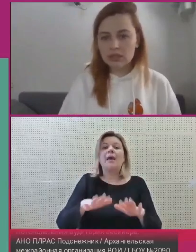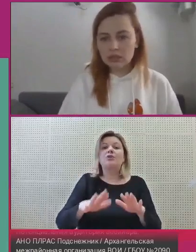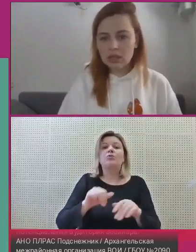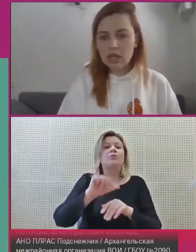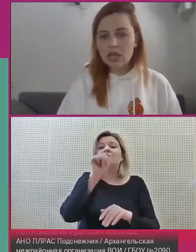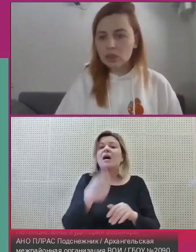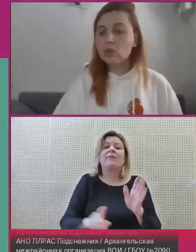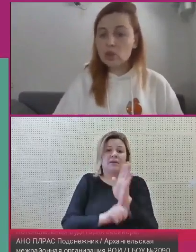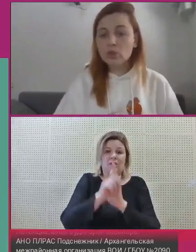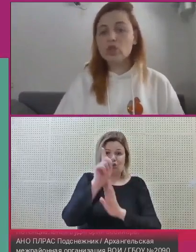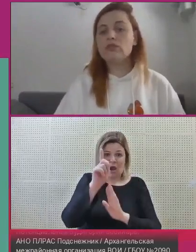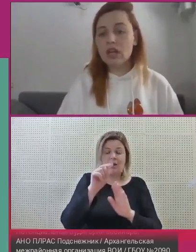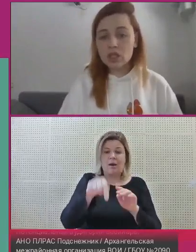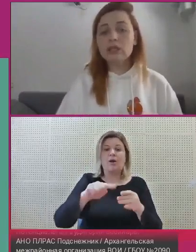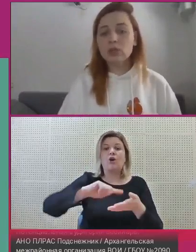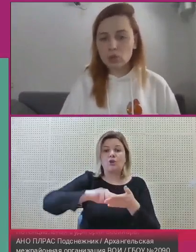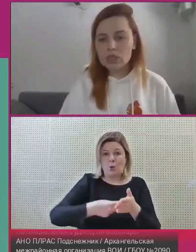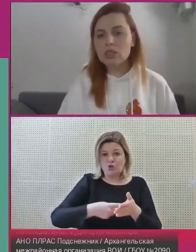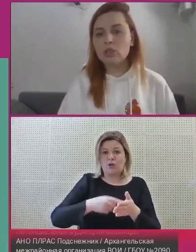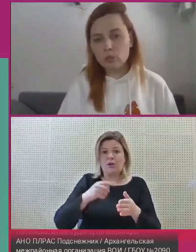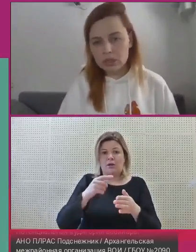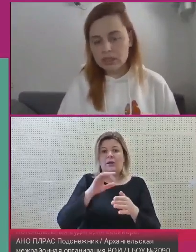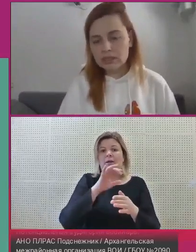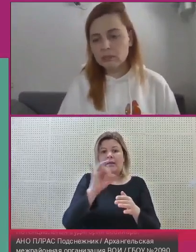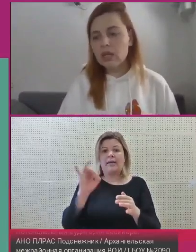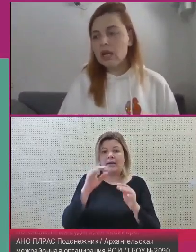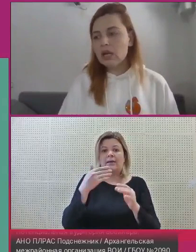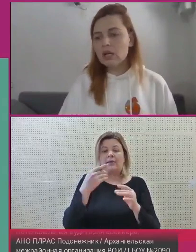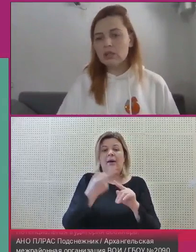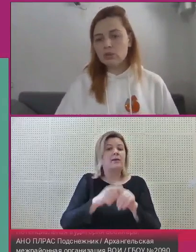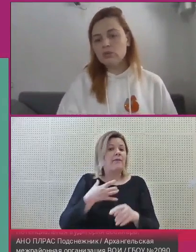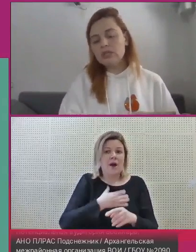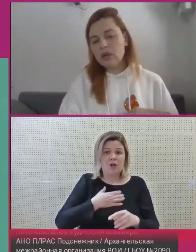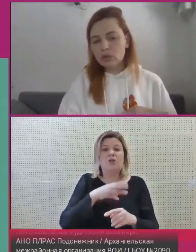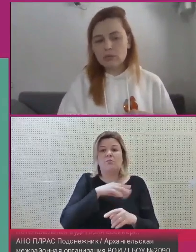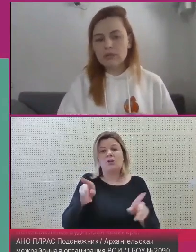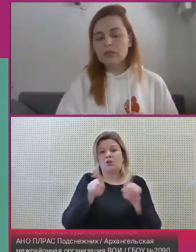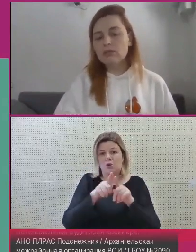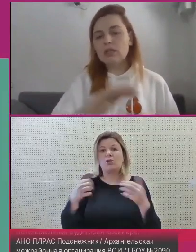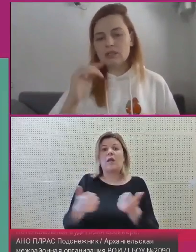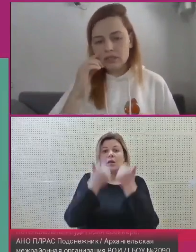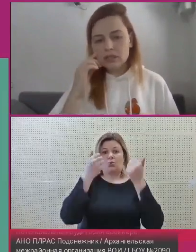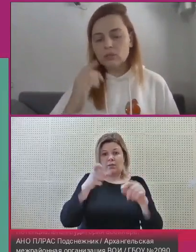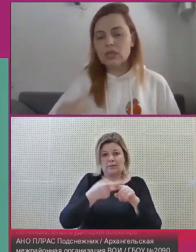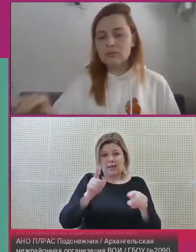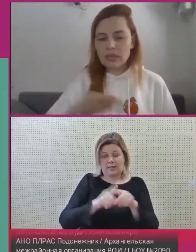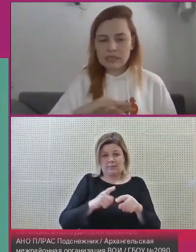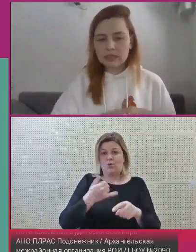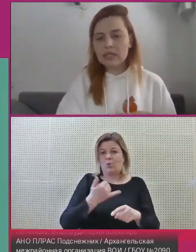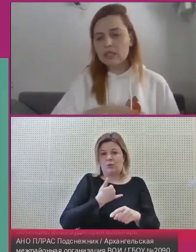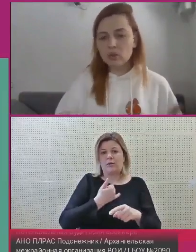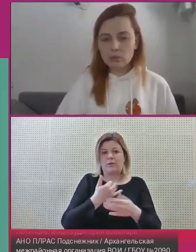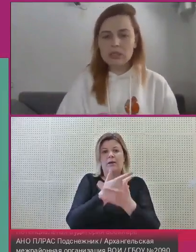вот этих. Это тоже очень важно, и мы тоже столкнулись с этим. То есть у нас в какой-то момент не было развития, но у нас